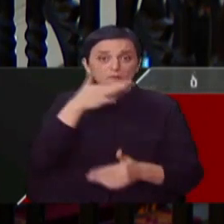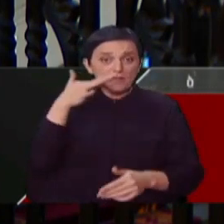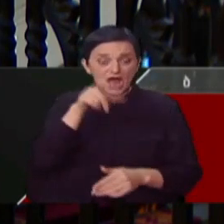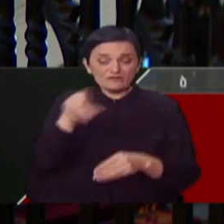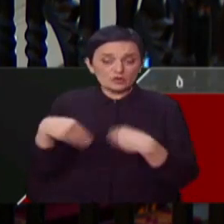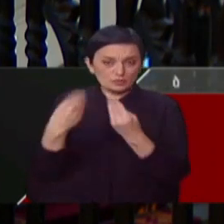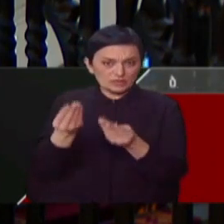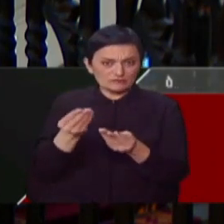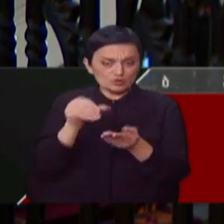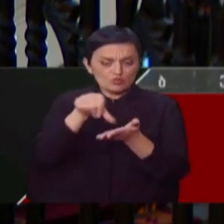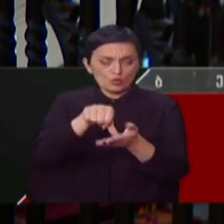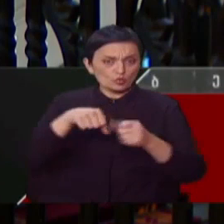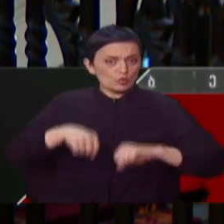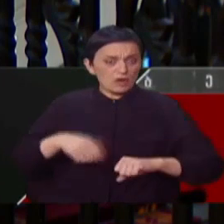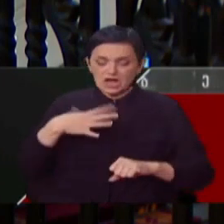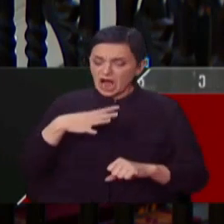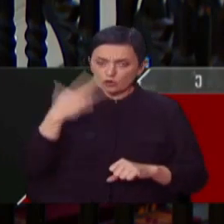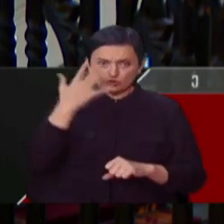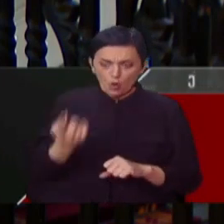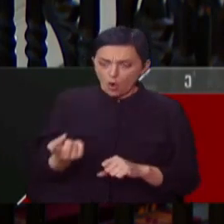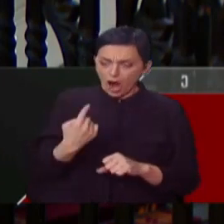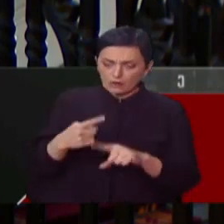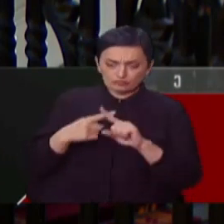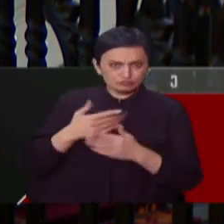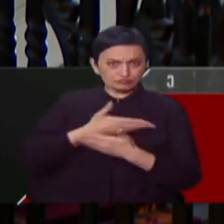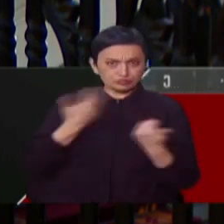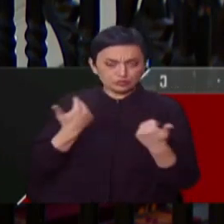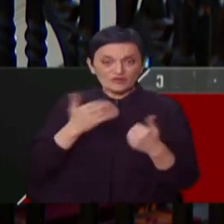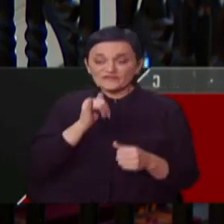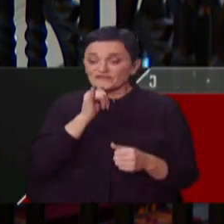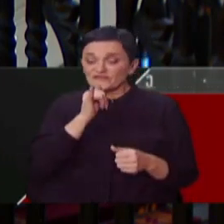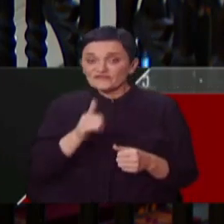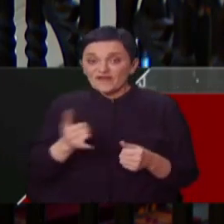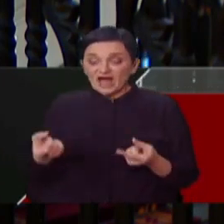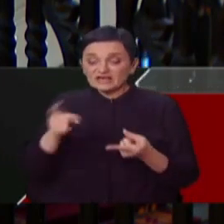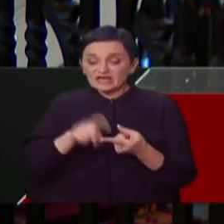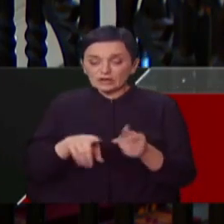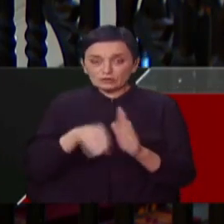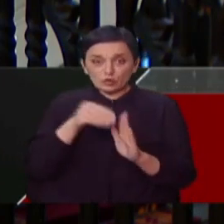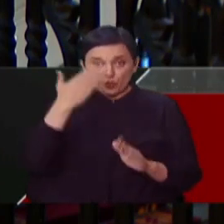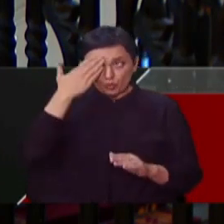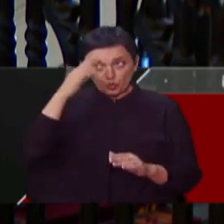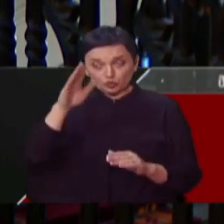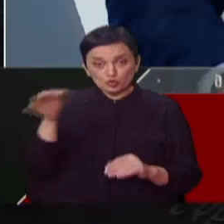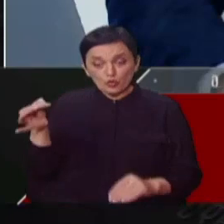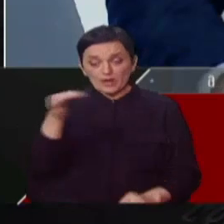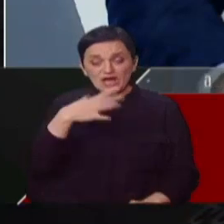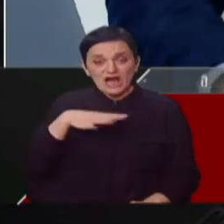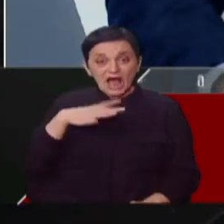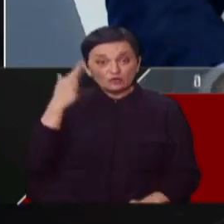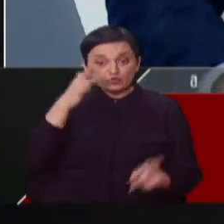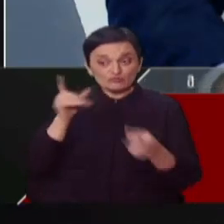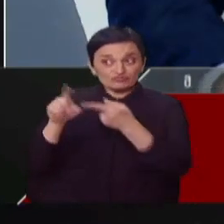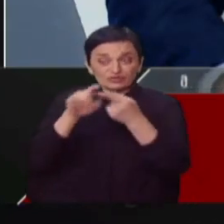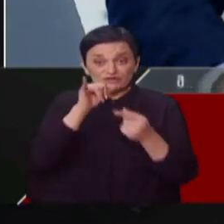მივცეთ არჩევნებში მონაწილეობის უფლება. რაზეც არ მოდის ქართული ოცნება, რატომ იცით? იმიტომ რომ ვერ ახდენს გავლენას არჩევნებზე უცხოეთის უბნებში ქართული ოცნება